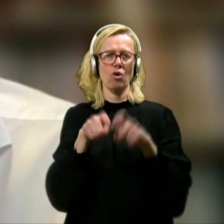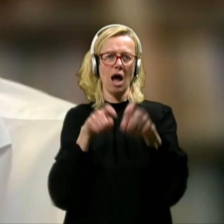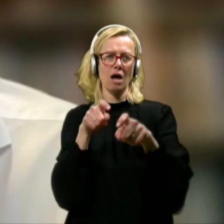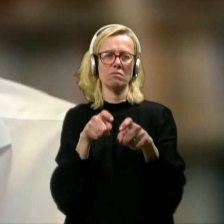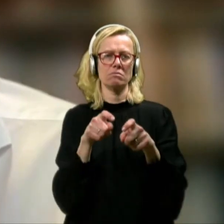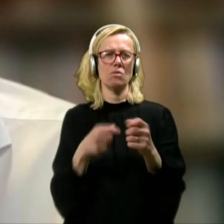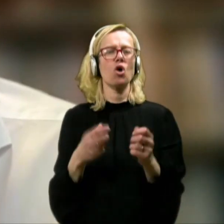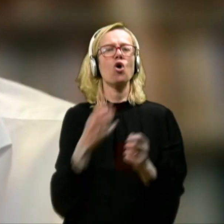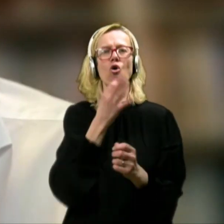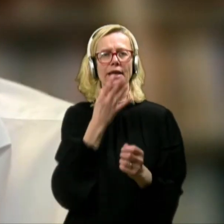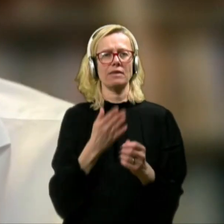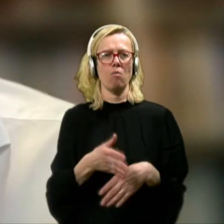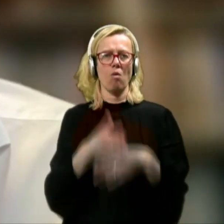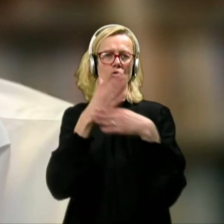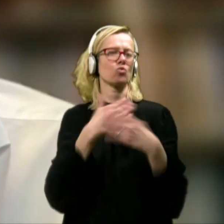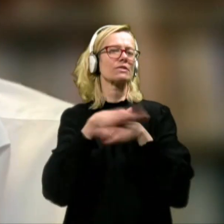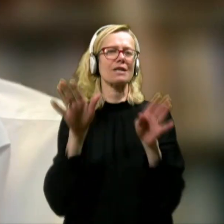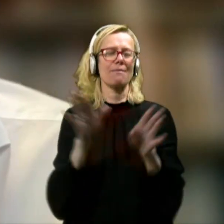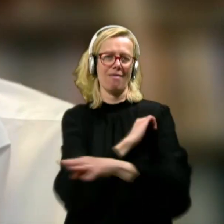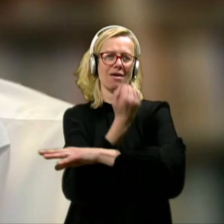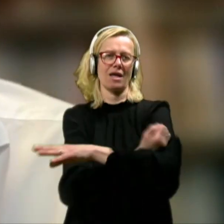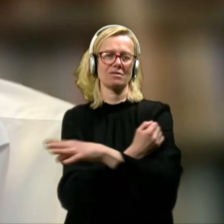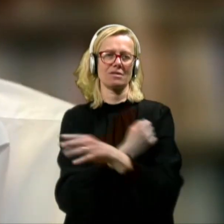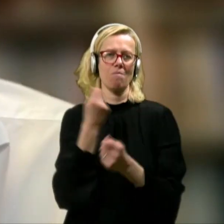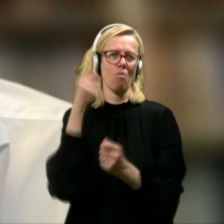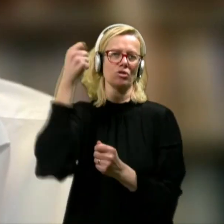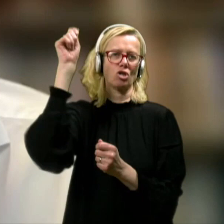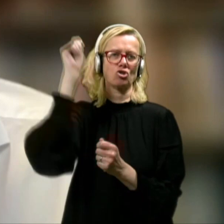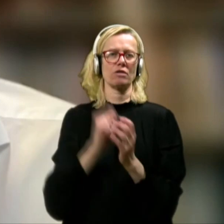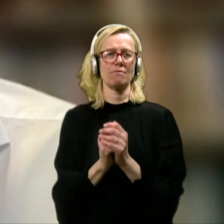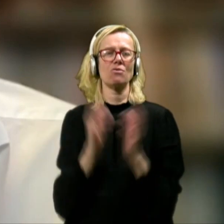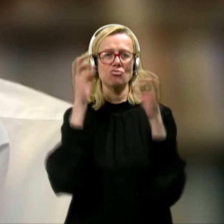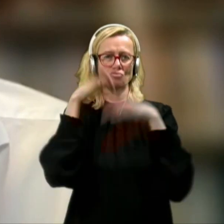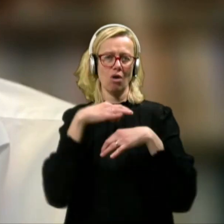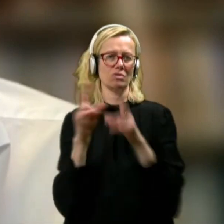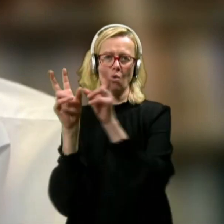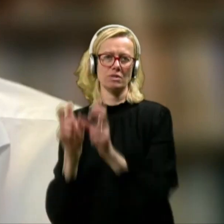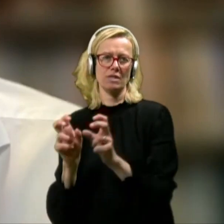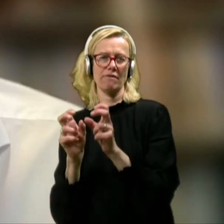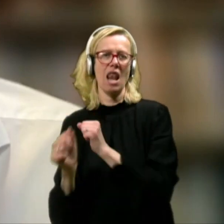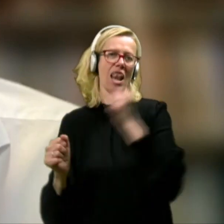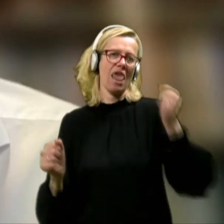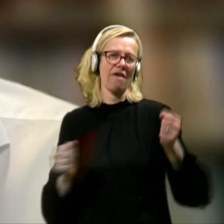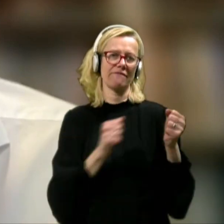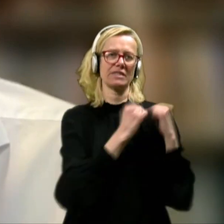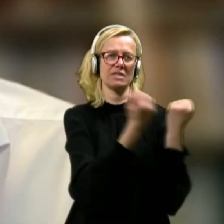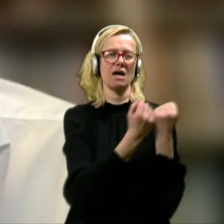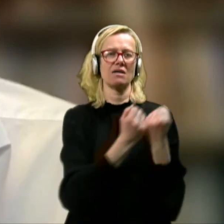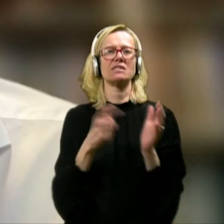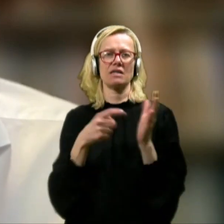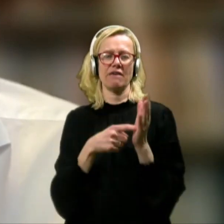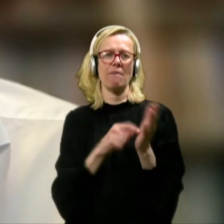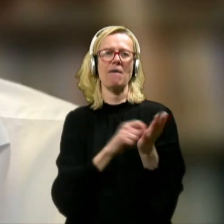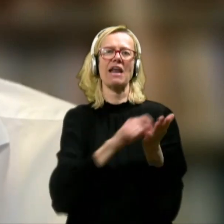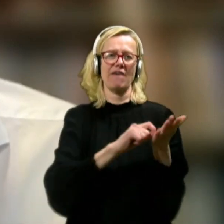pomoč tudi vsem tem energetskim podražitvam. Žal ga je zaustavila Levica zahtevo za referendum